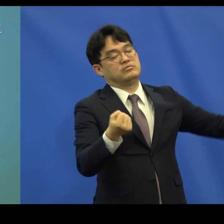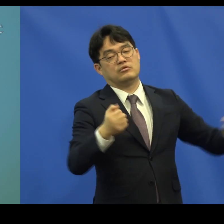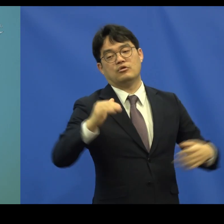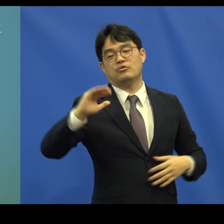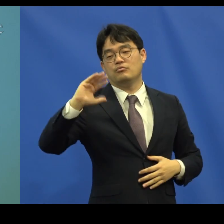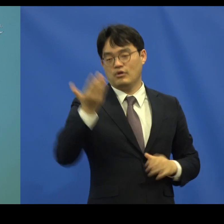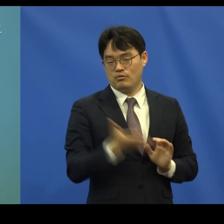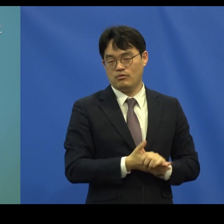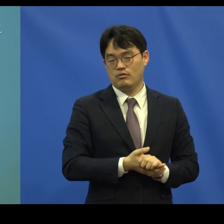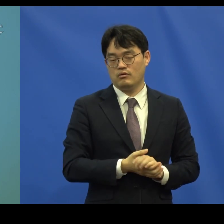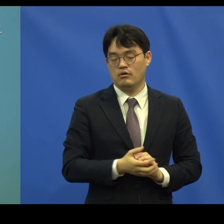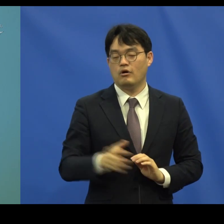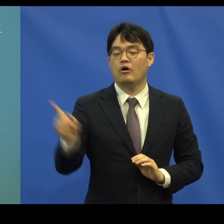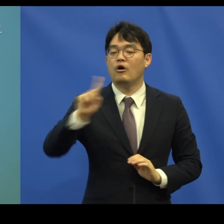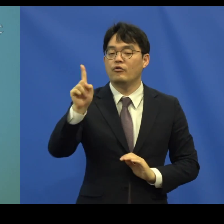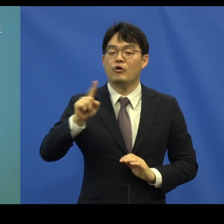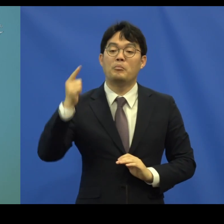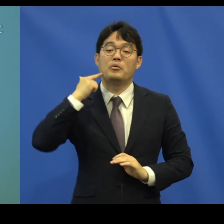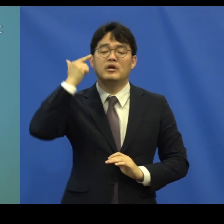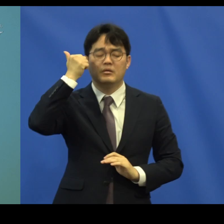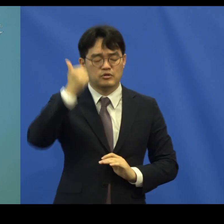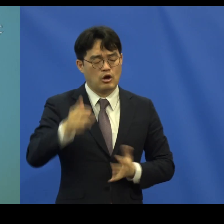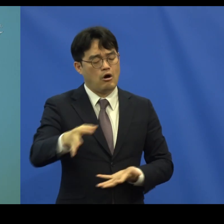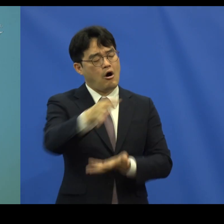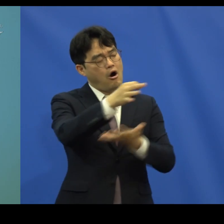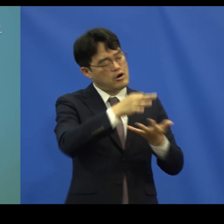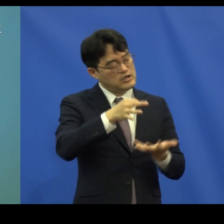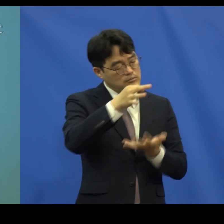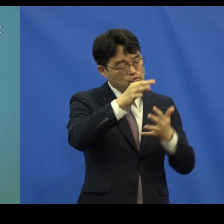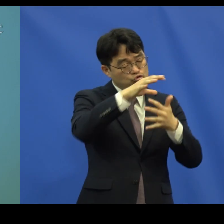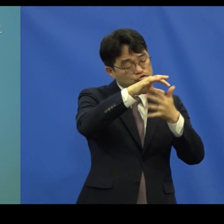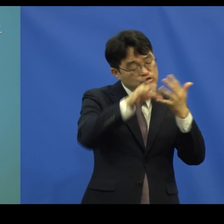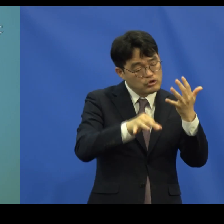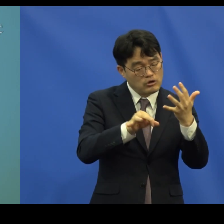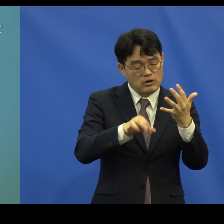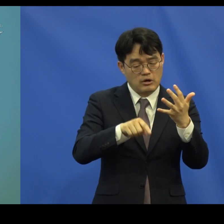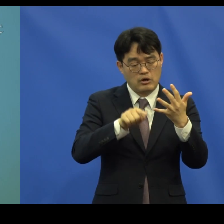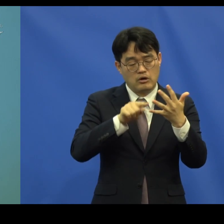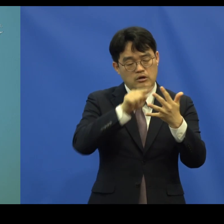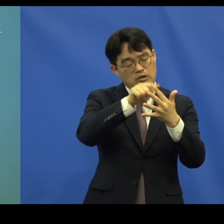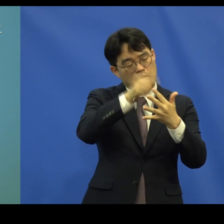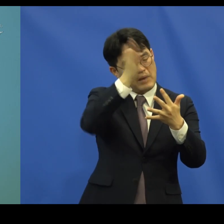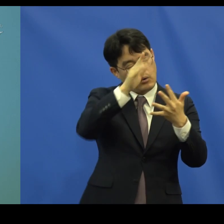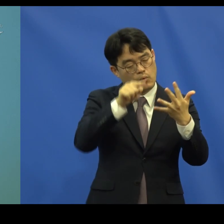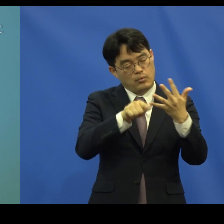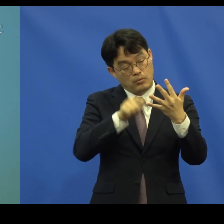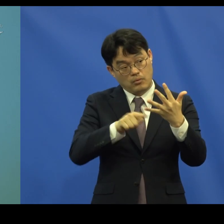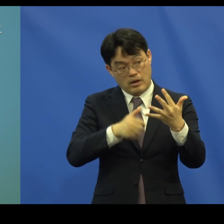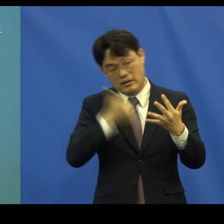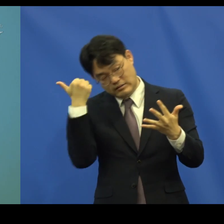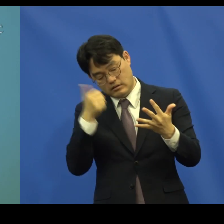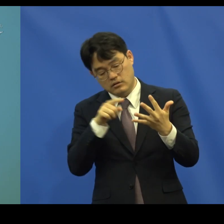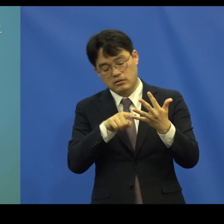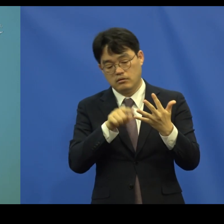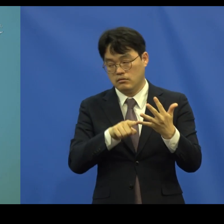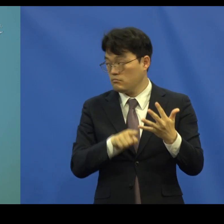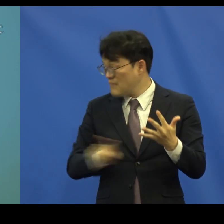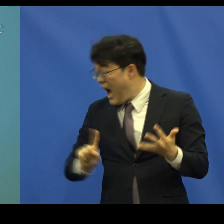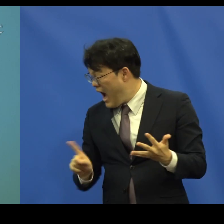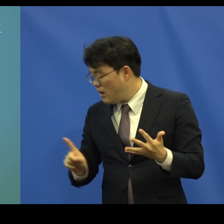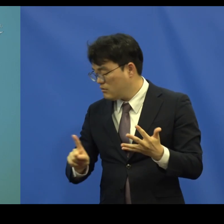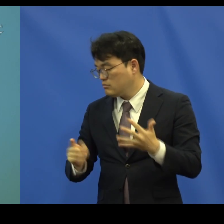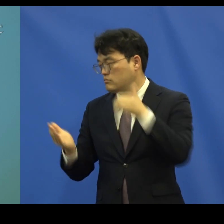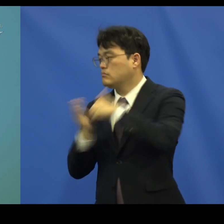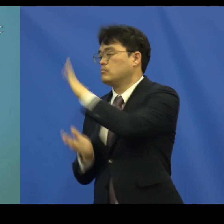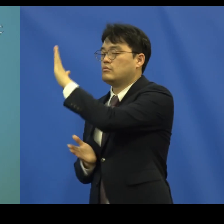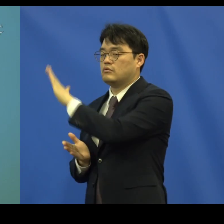뒤로 넣었다가 쫓겨나기도 하고, 예배 순서 하나도 못 바꿔요. 예배 시간도 못 바꿉니다.